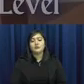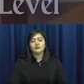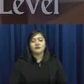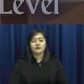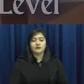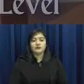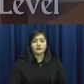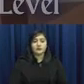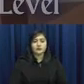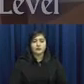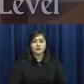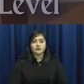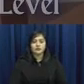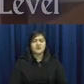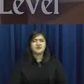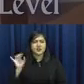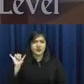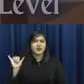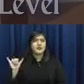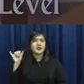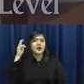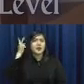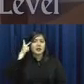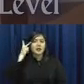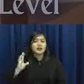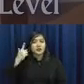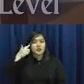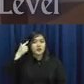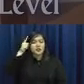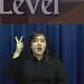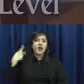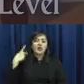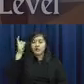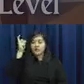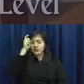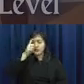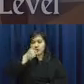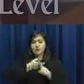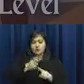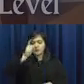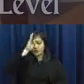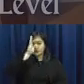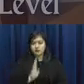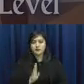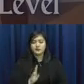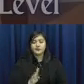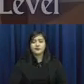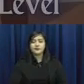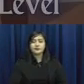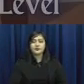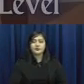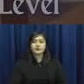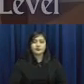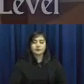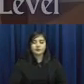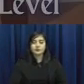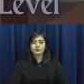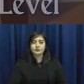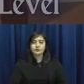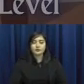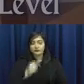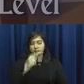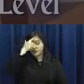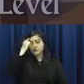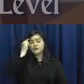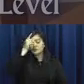ating pumahal na pastor. Hindi natin given yan, mga kapatid. You see? Kahit na we have an omnipresent God, an